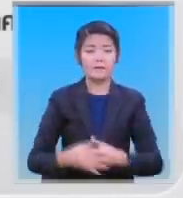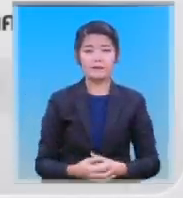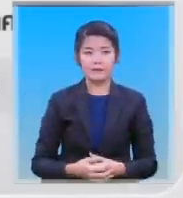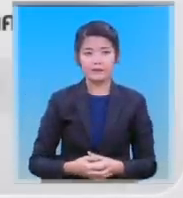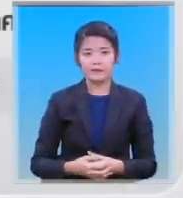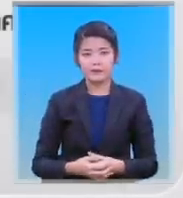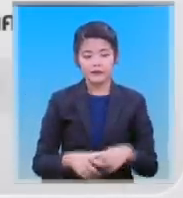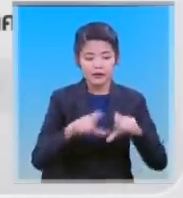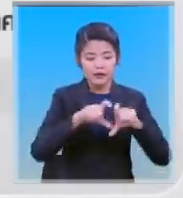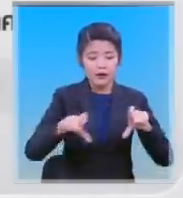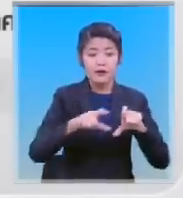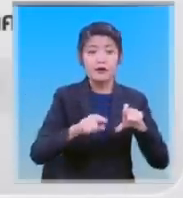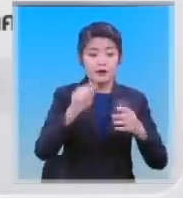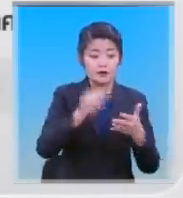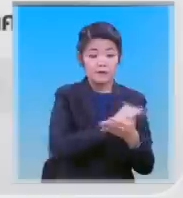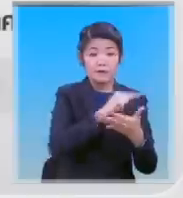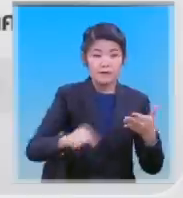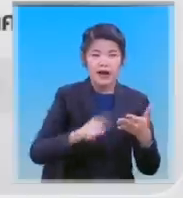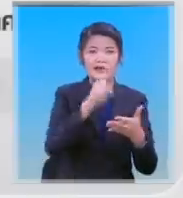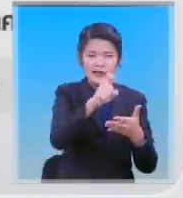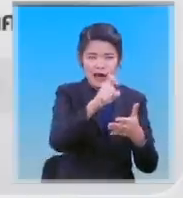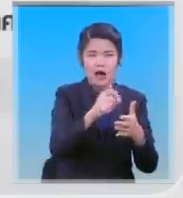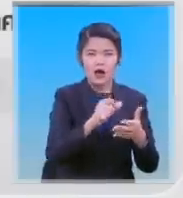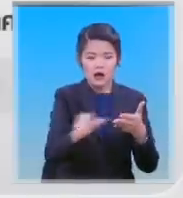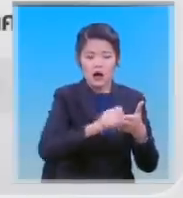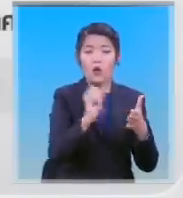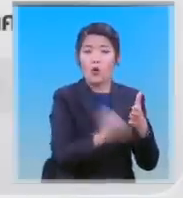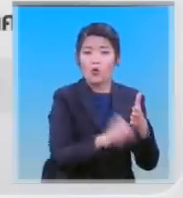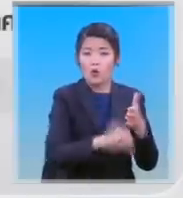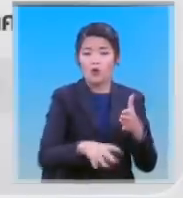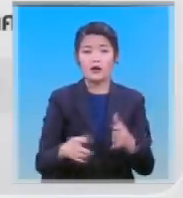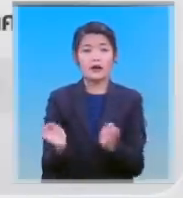ตรเสียออกนะคะอันเนี้ยก็จะเป็นคะแนนออกมาคือ